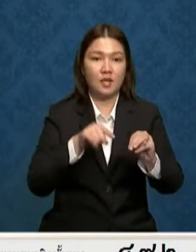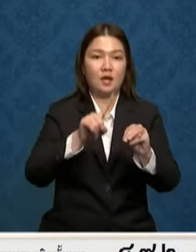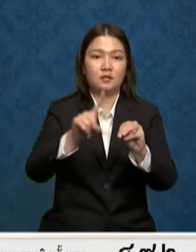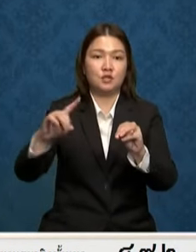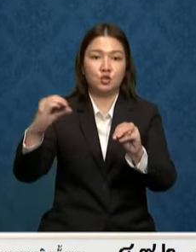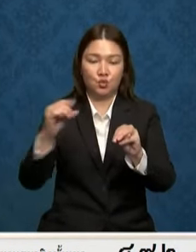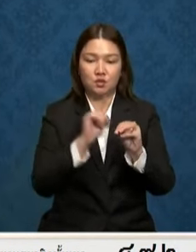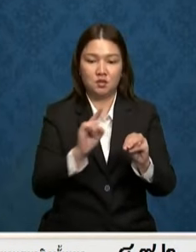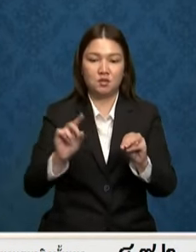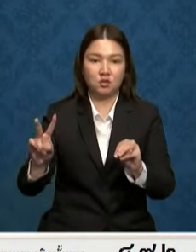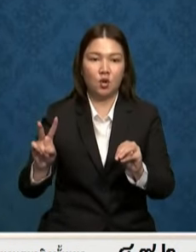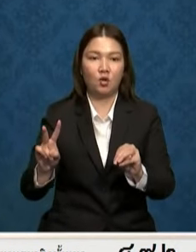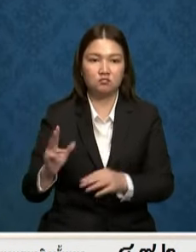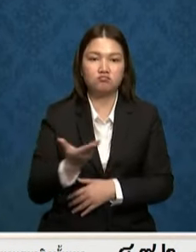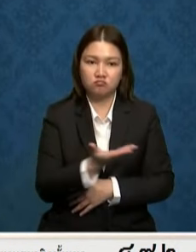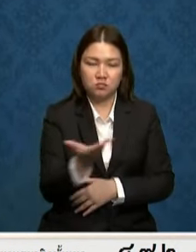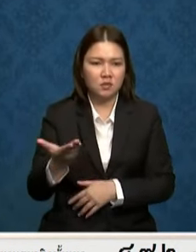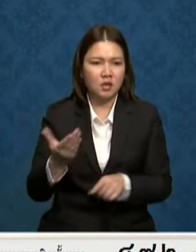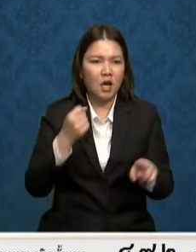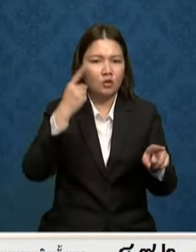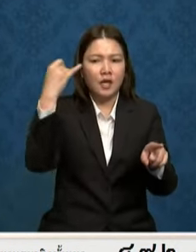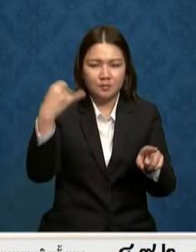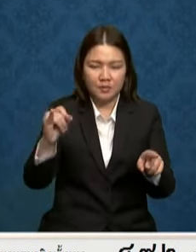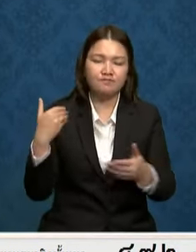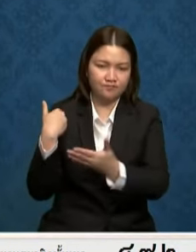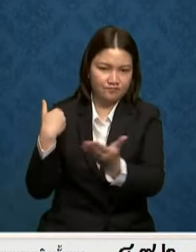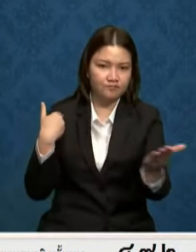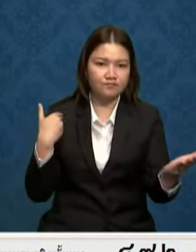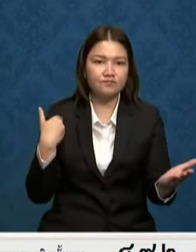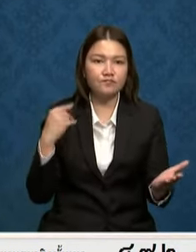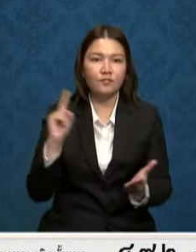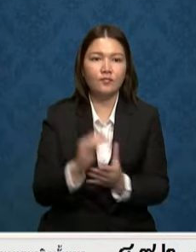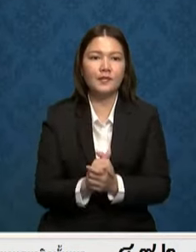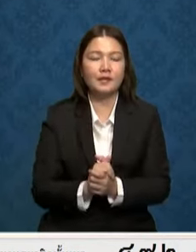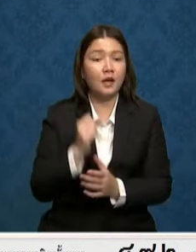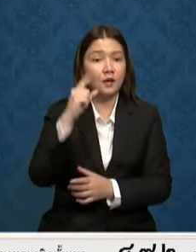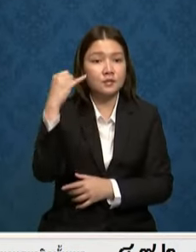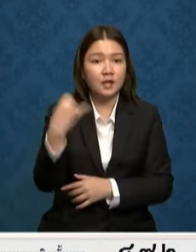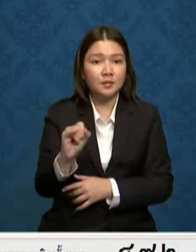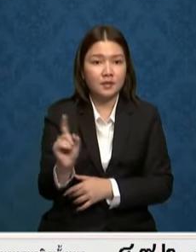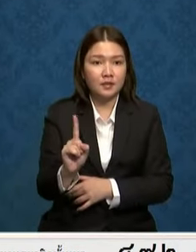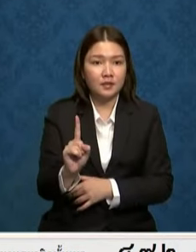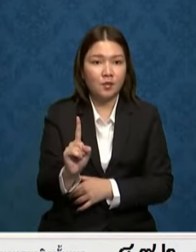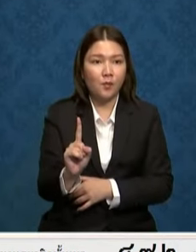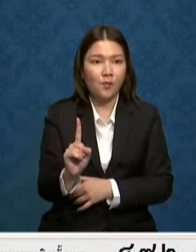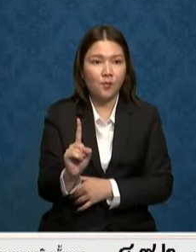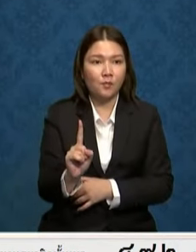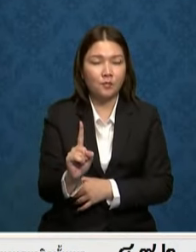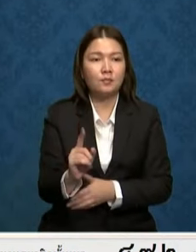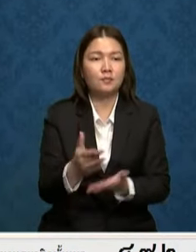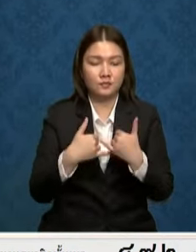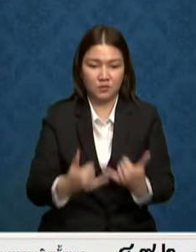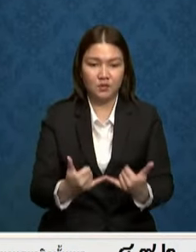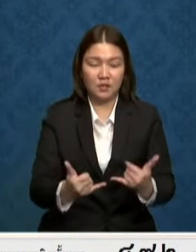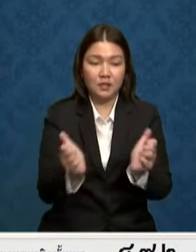112เนี่ยผมเห็นว่ามีความเข้าใจผิดจำนวนมากนะซึ่งซึ่งความเข้าใจผิดในเรื่องเรื่องนี้กับเอ่อกับการเนโทษกรรมที่เราทำกันอยู่